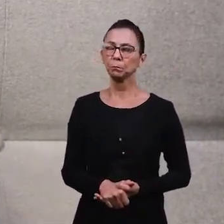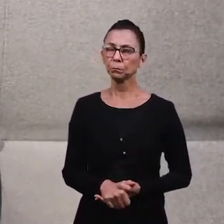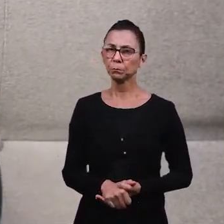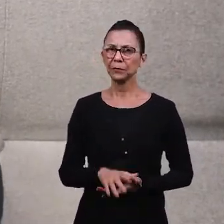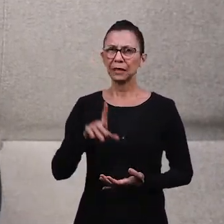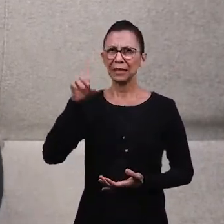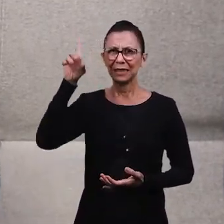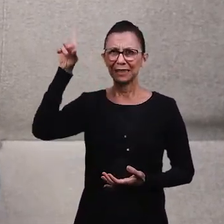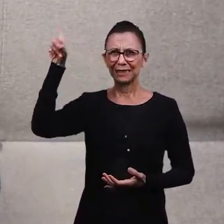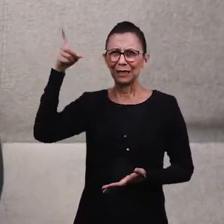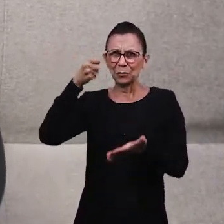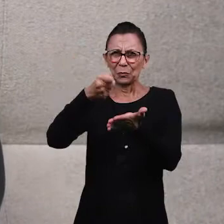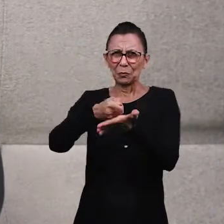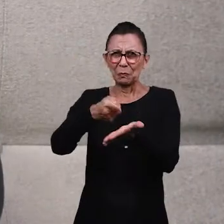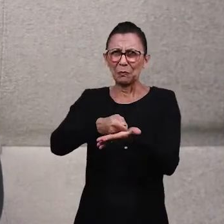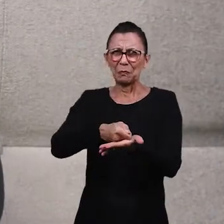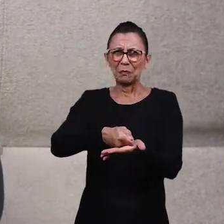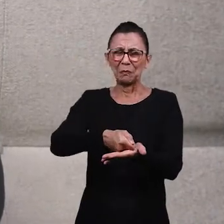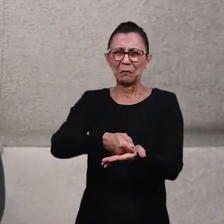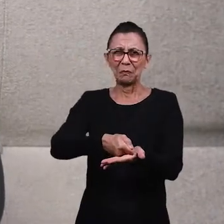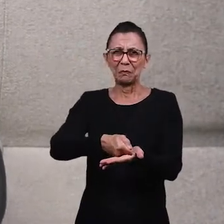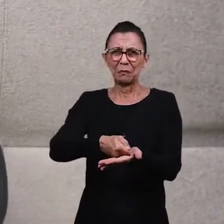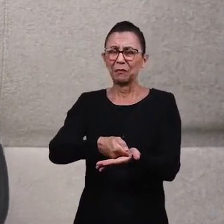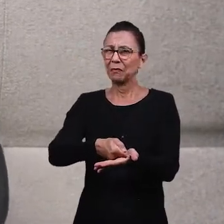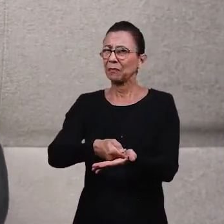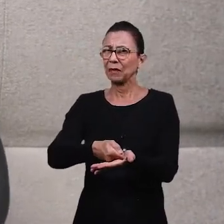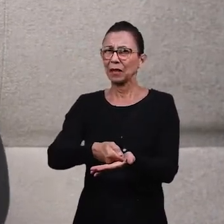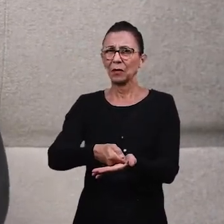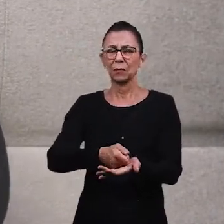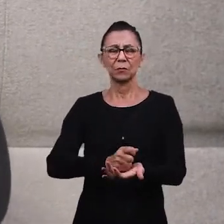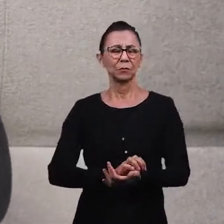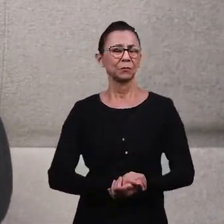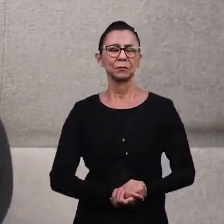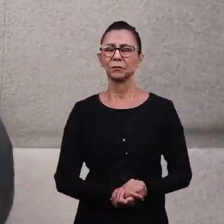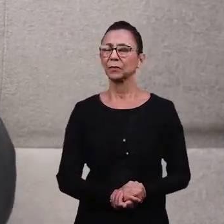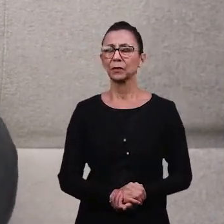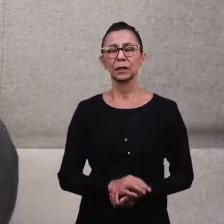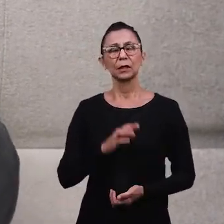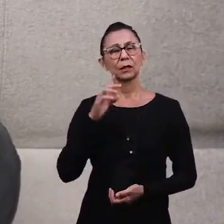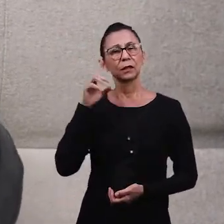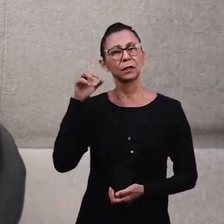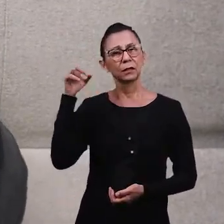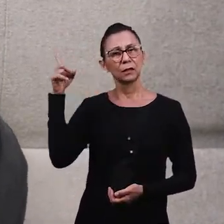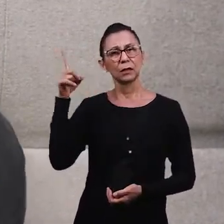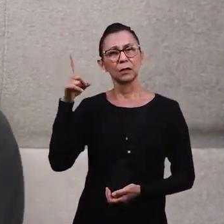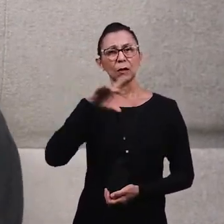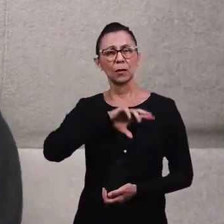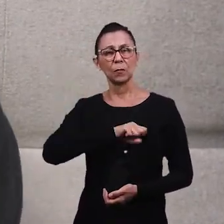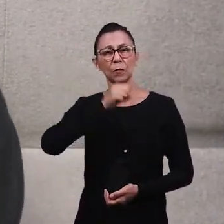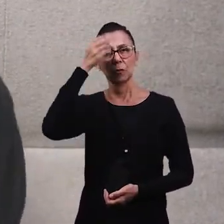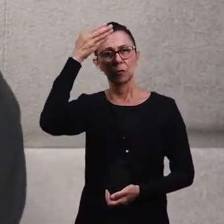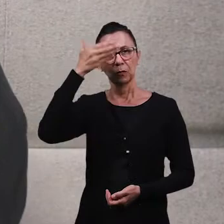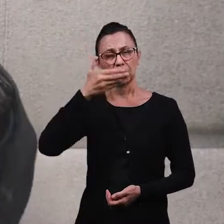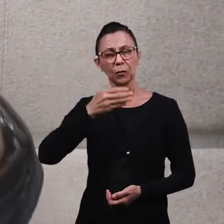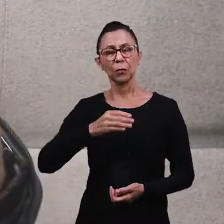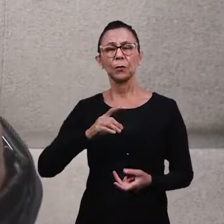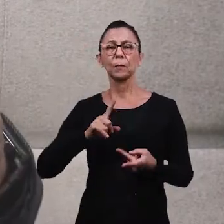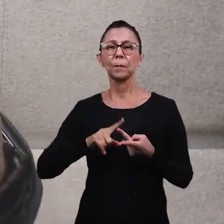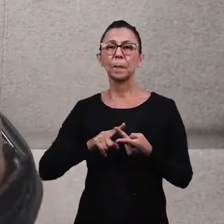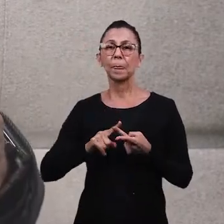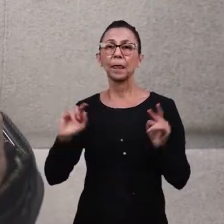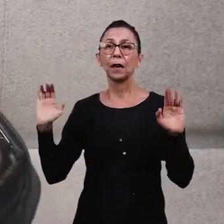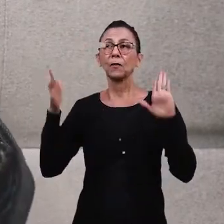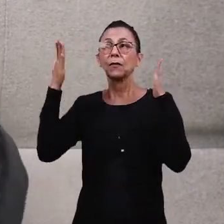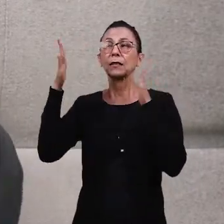intérêts. Dieu n'oblige l'homme à rien. Dieu a fait déjà preuve de son